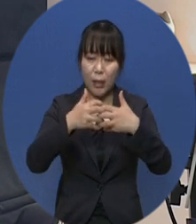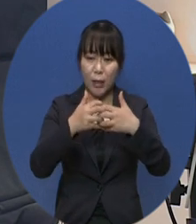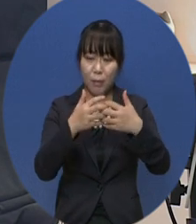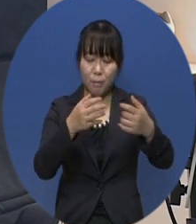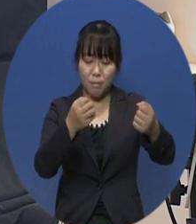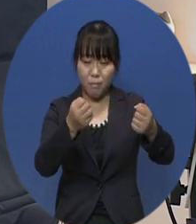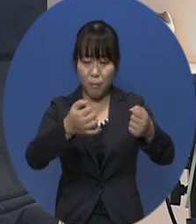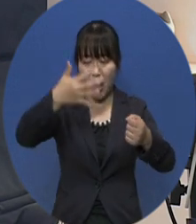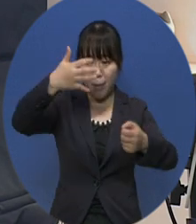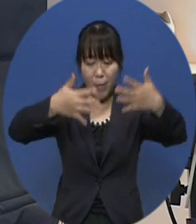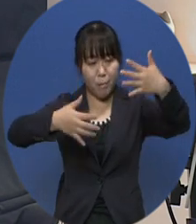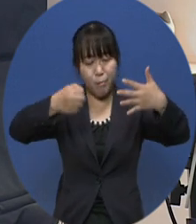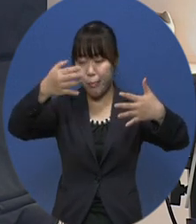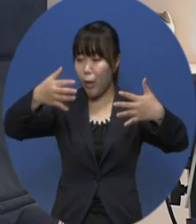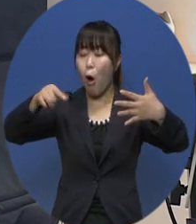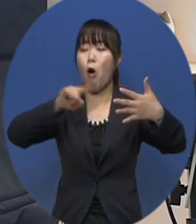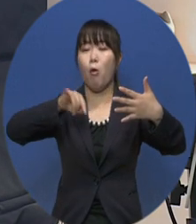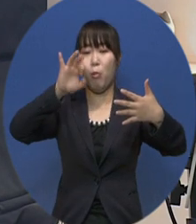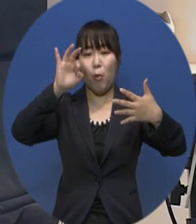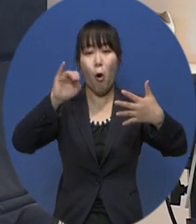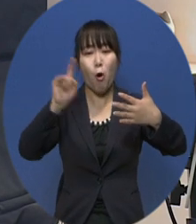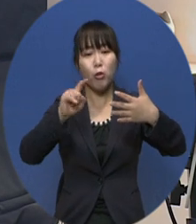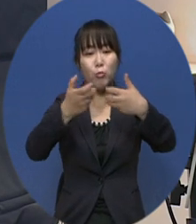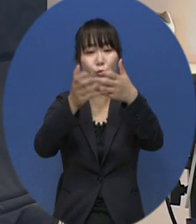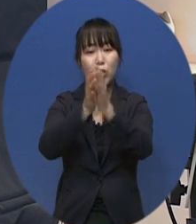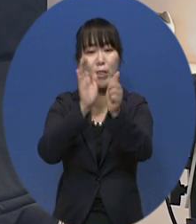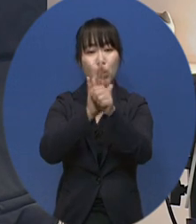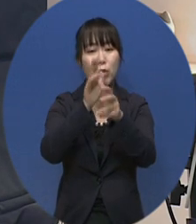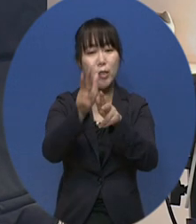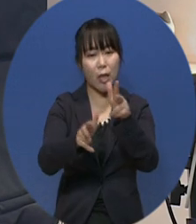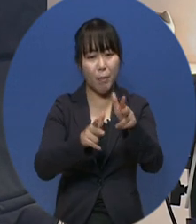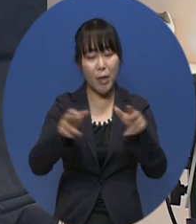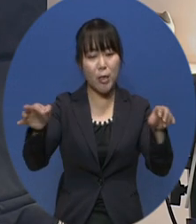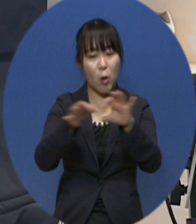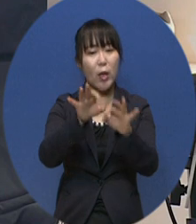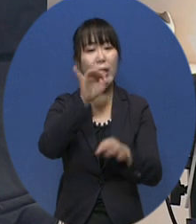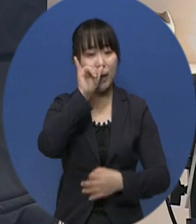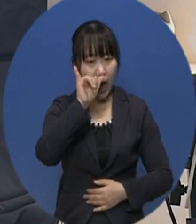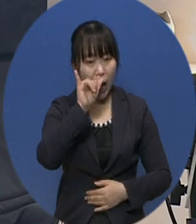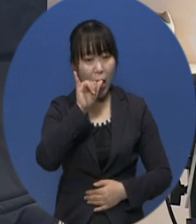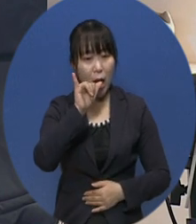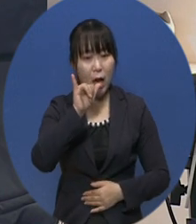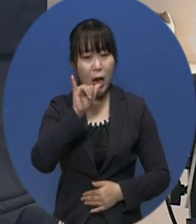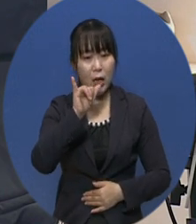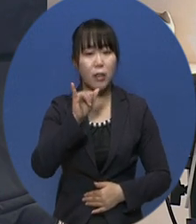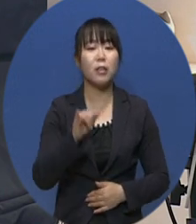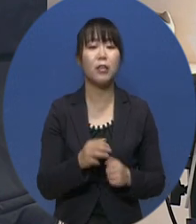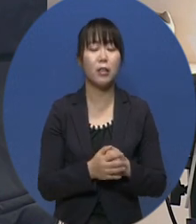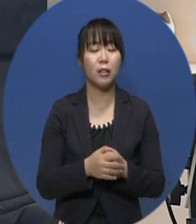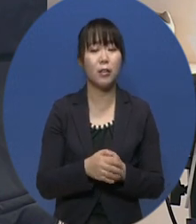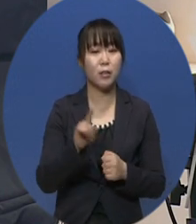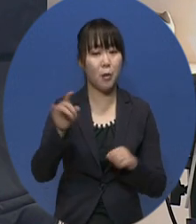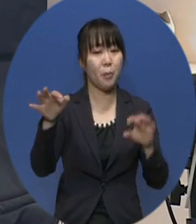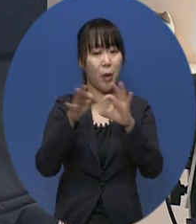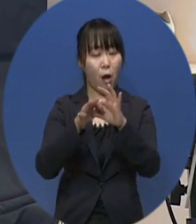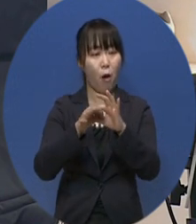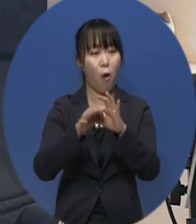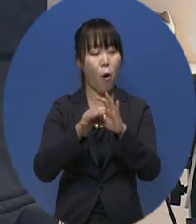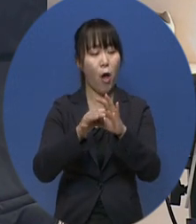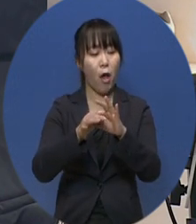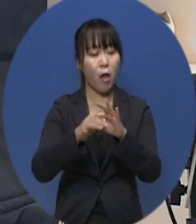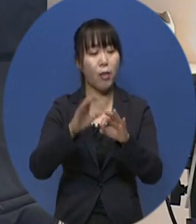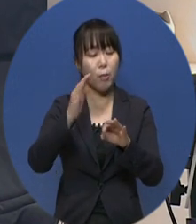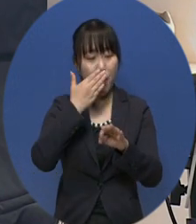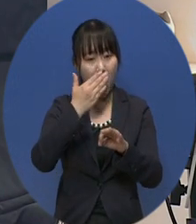딱딱딱딱딱 뜨고 그래서 네. 그거는 어느 부처 지원 사업에 연결이 돼 있다. 네. 또 당신은 거기에 해당된다 안 된다